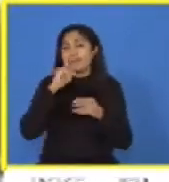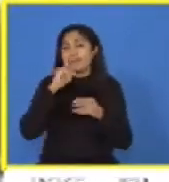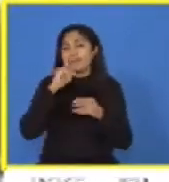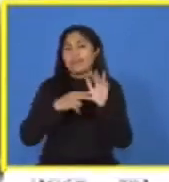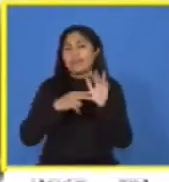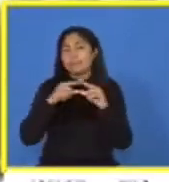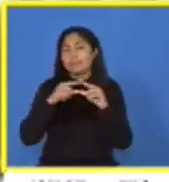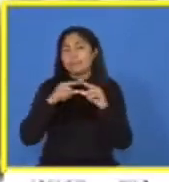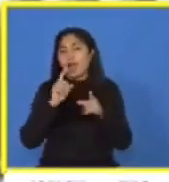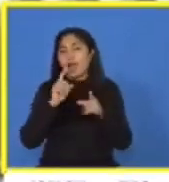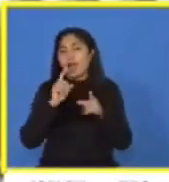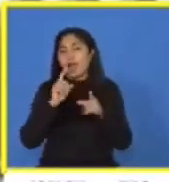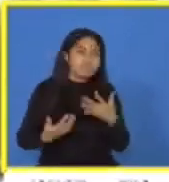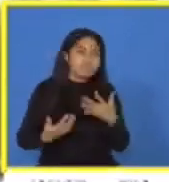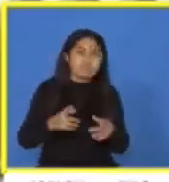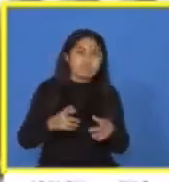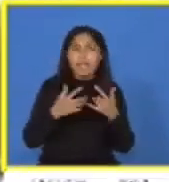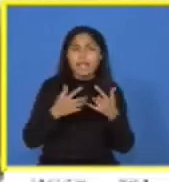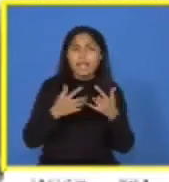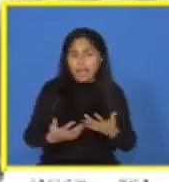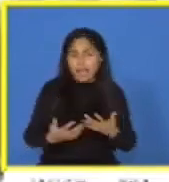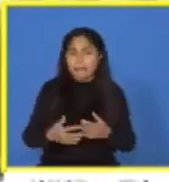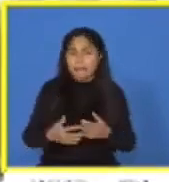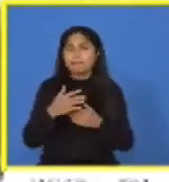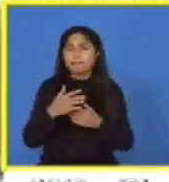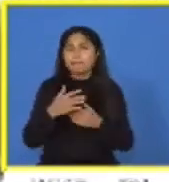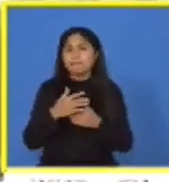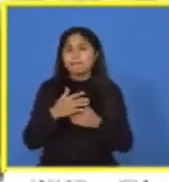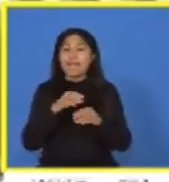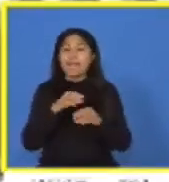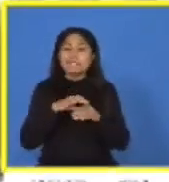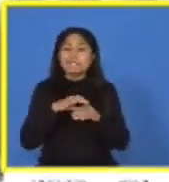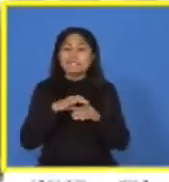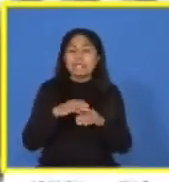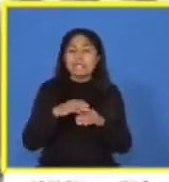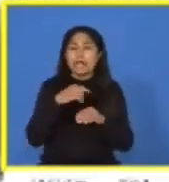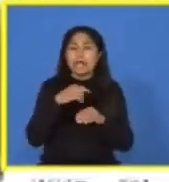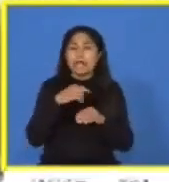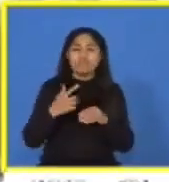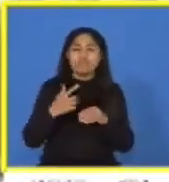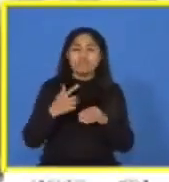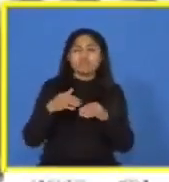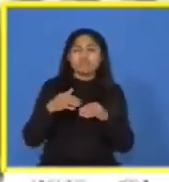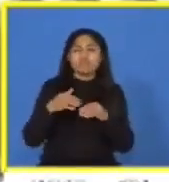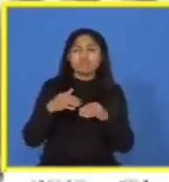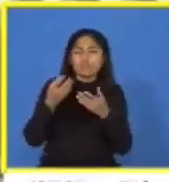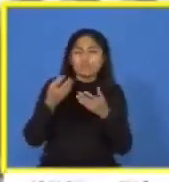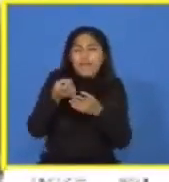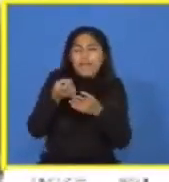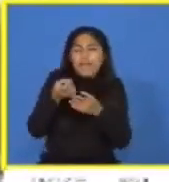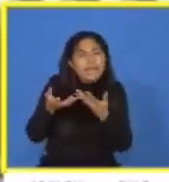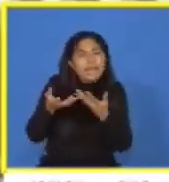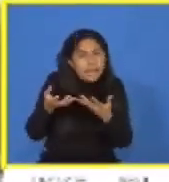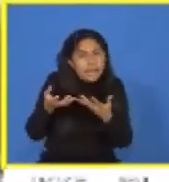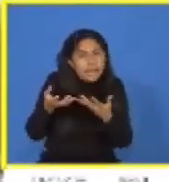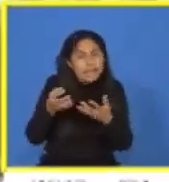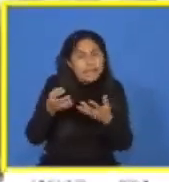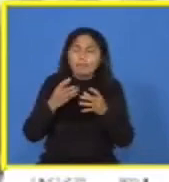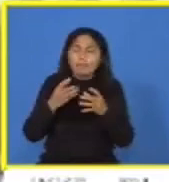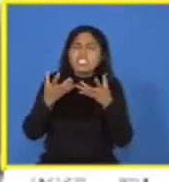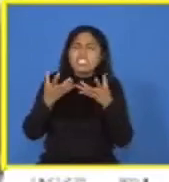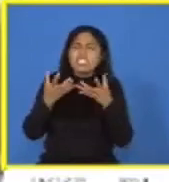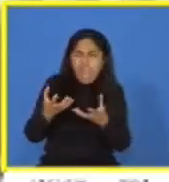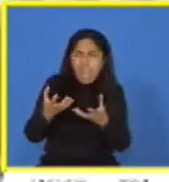manakala terdapat pasien dari ringan mengarah ke sedang untuk pertolongan pertama. Jadi